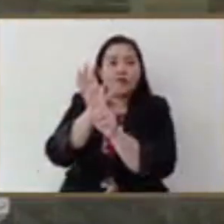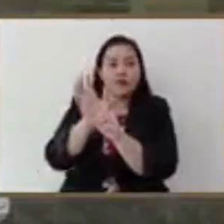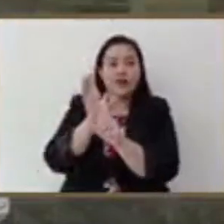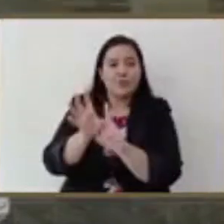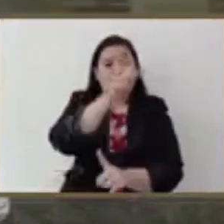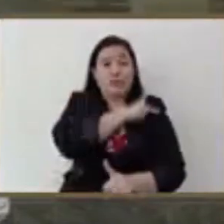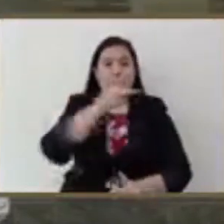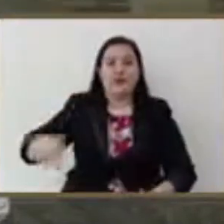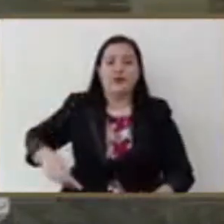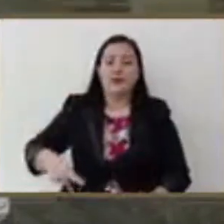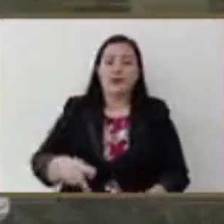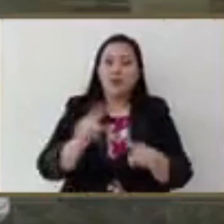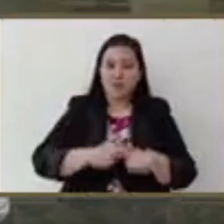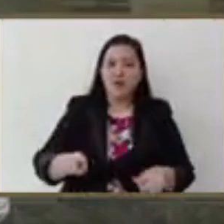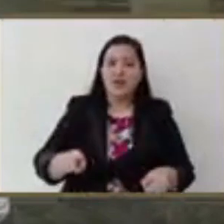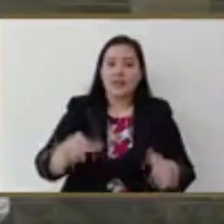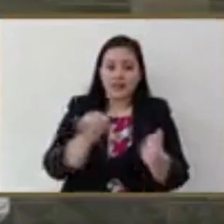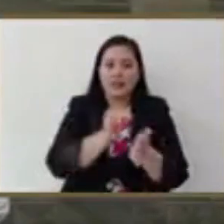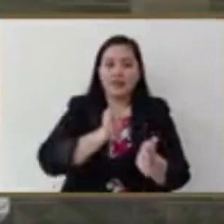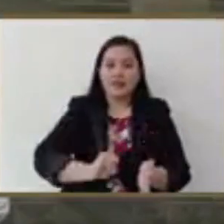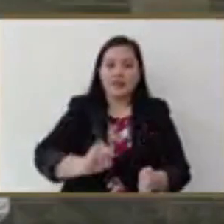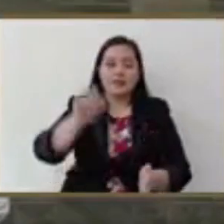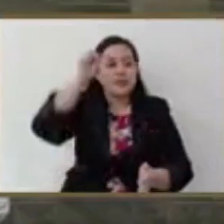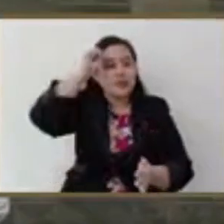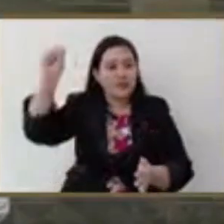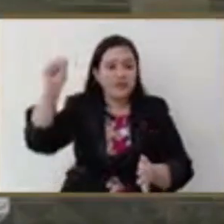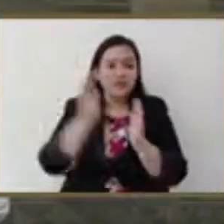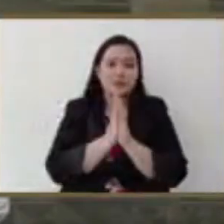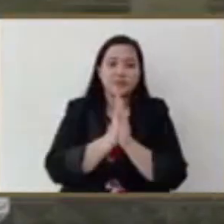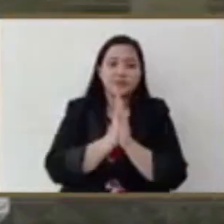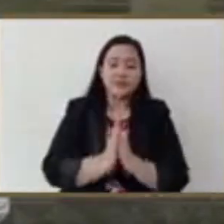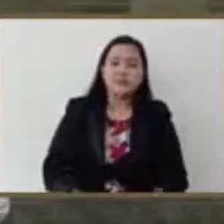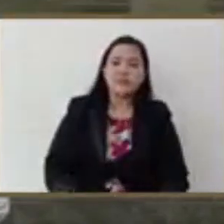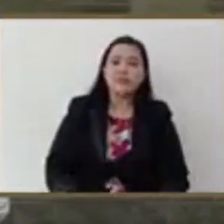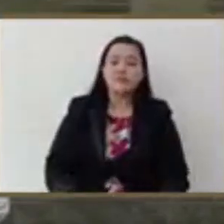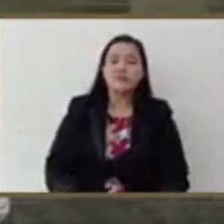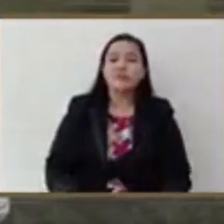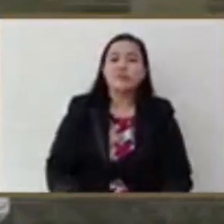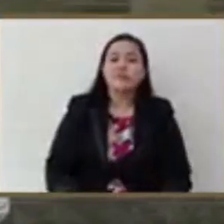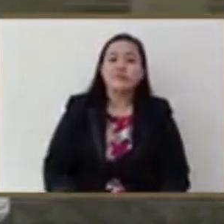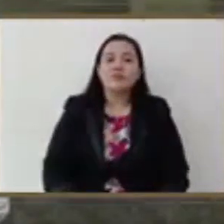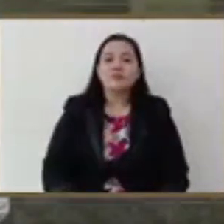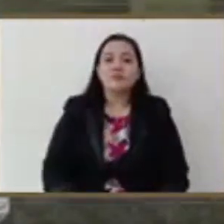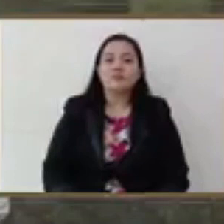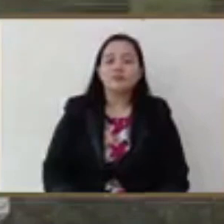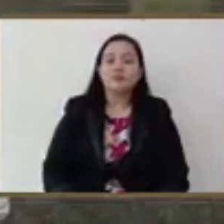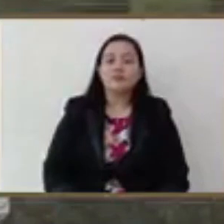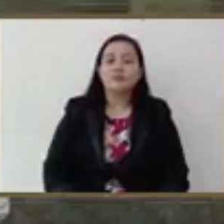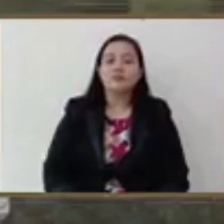kanyang salita. See that? Kaya nga po napakahalaga na maunawaan po natin na ang